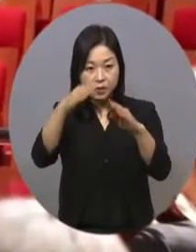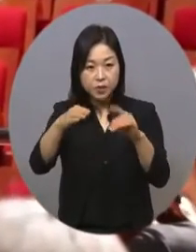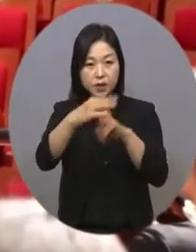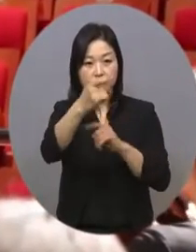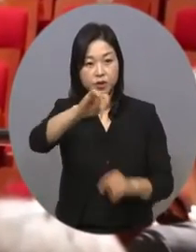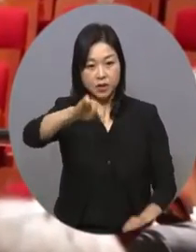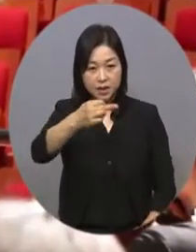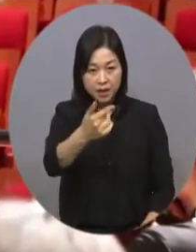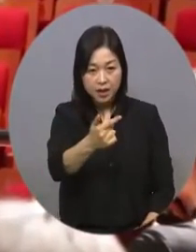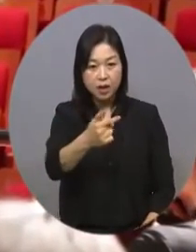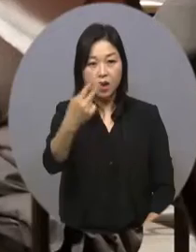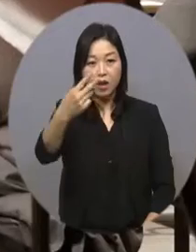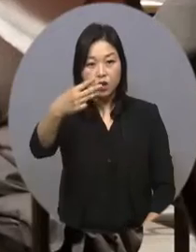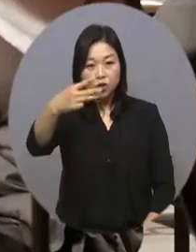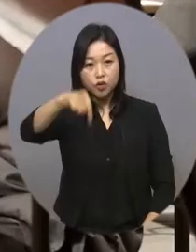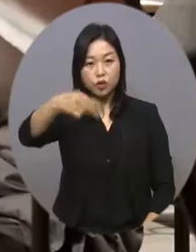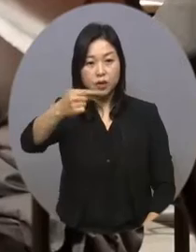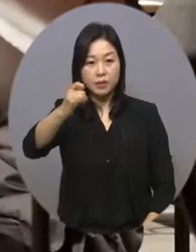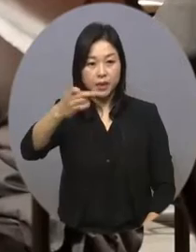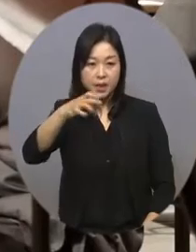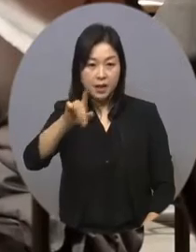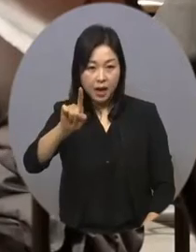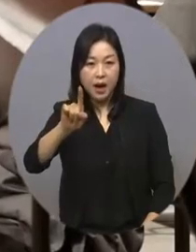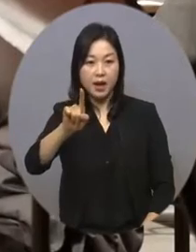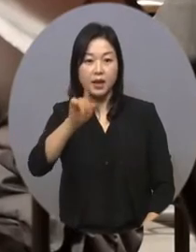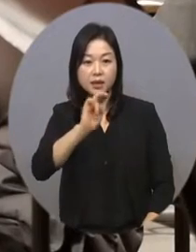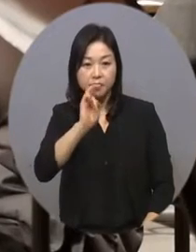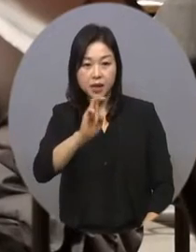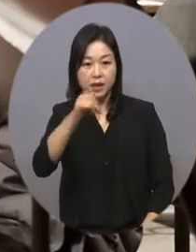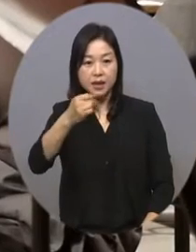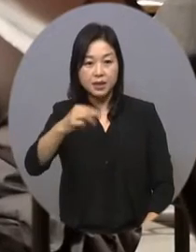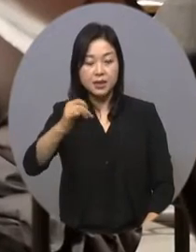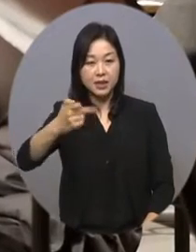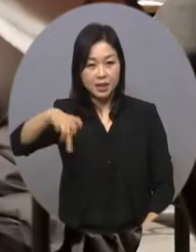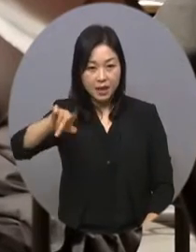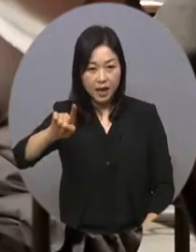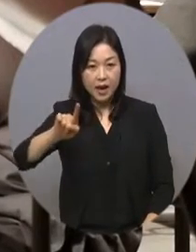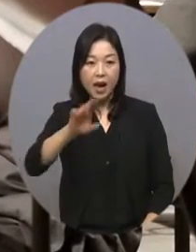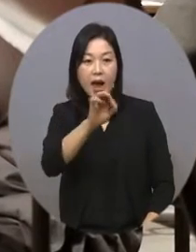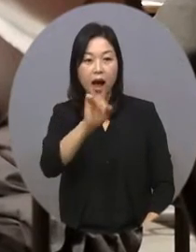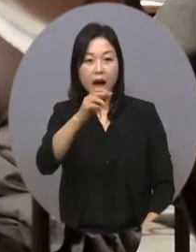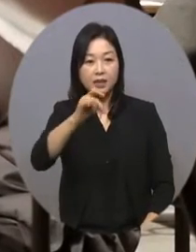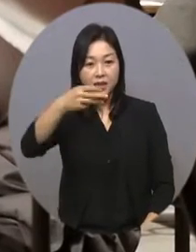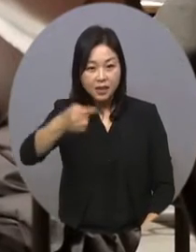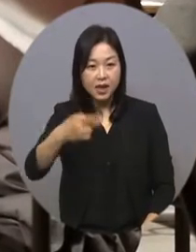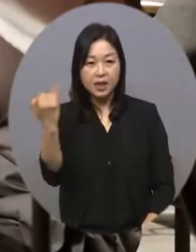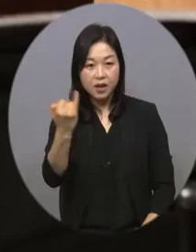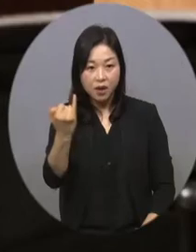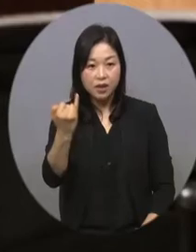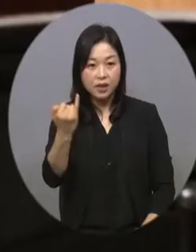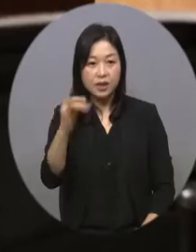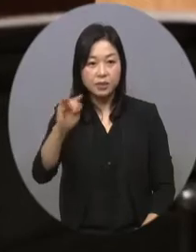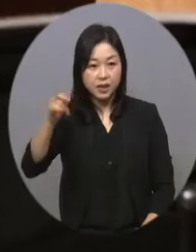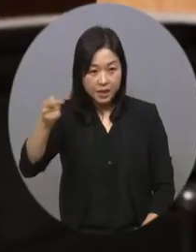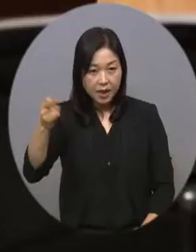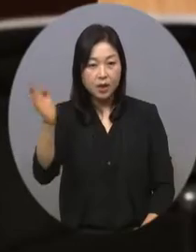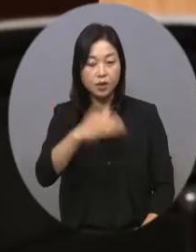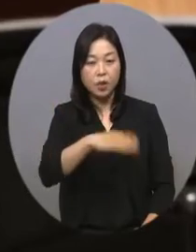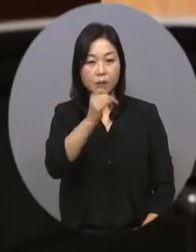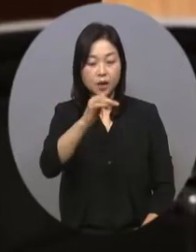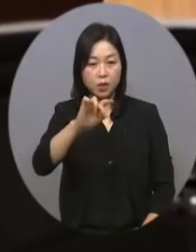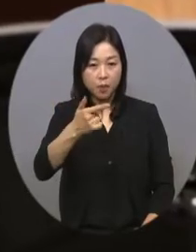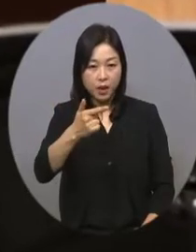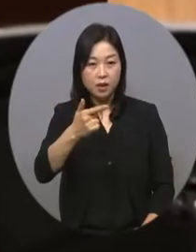루슬람과 루드밀라 서곡의 글링카와 아롤로의 여인의 비제, 베토벤의 교향곡